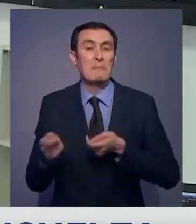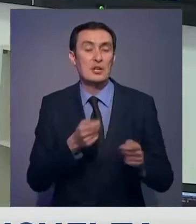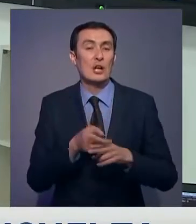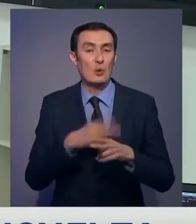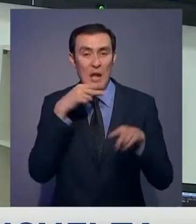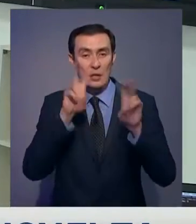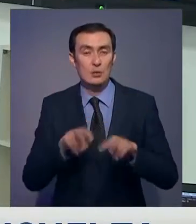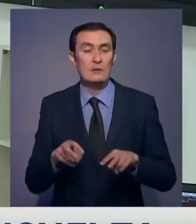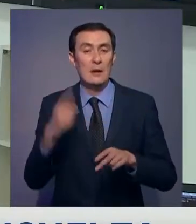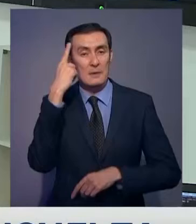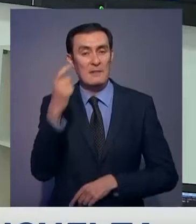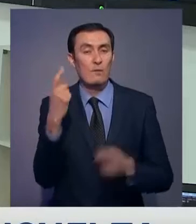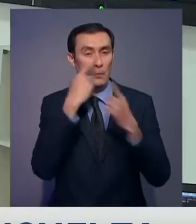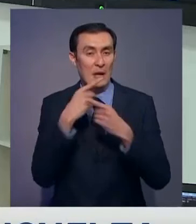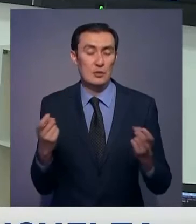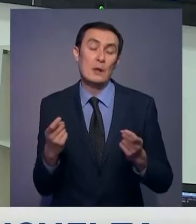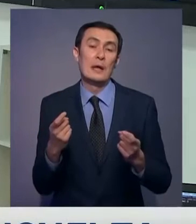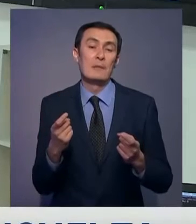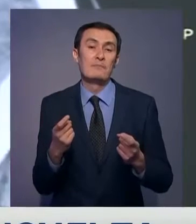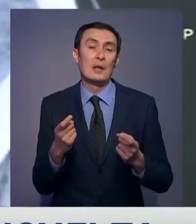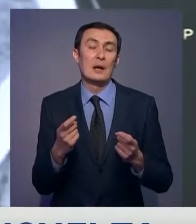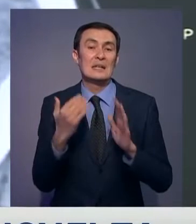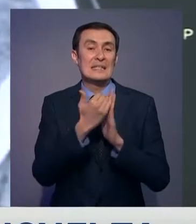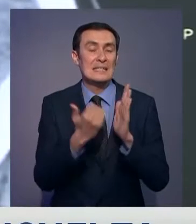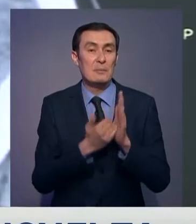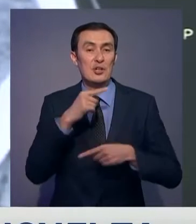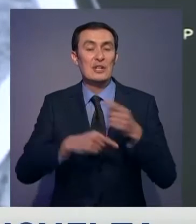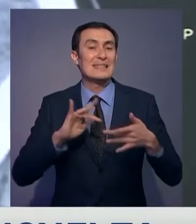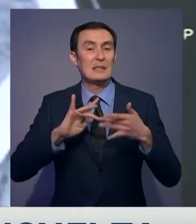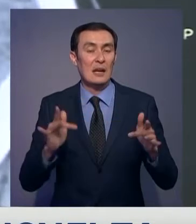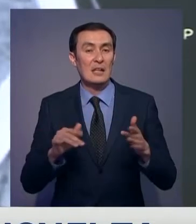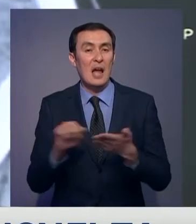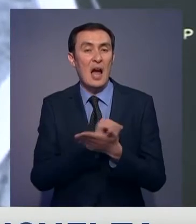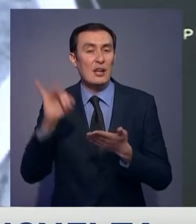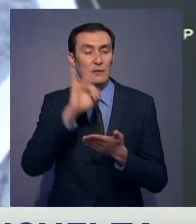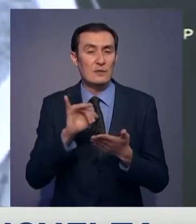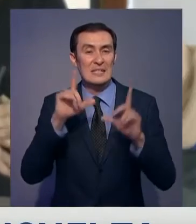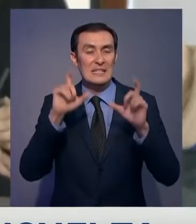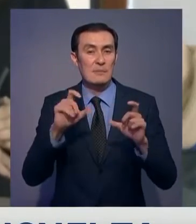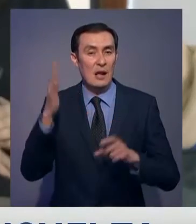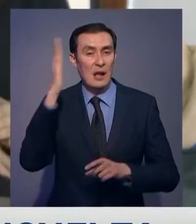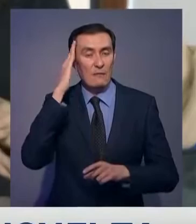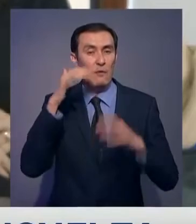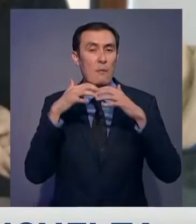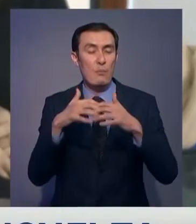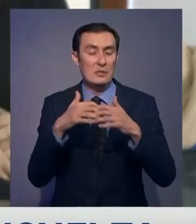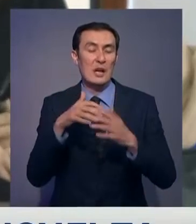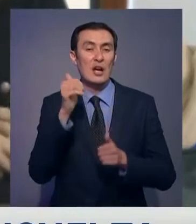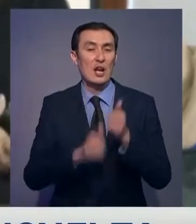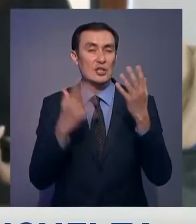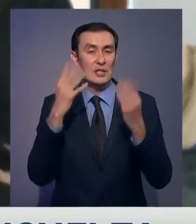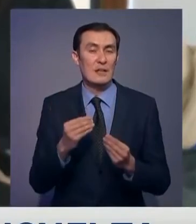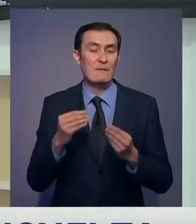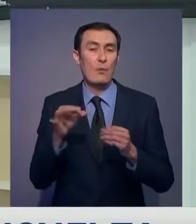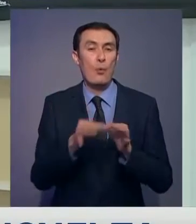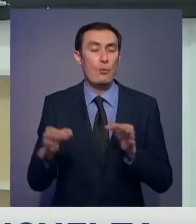которые анализируют всю поступающую информацию. Смарт-система в режиме онлайн архивирует все снимки головного мозга. Каждый день в регионе